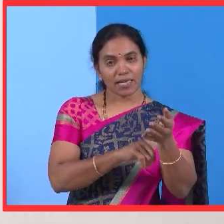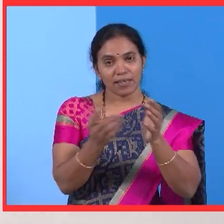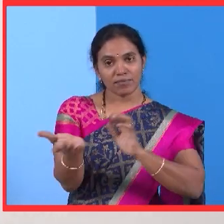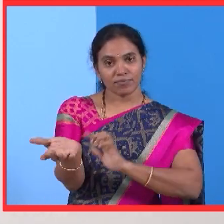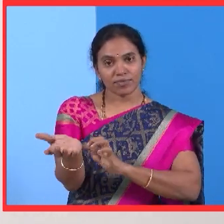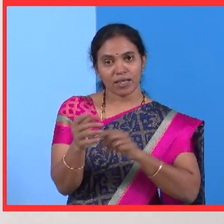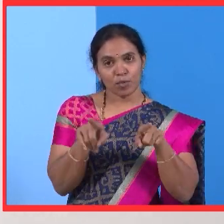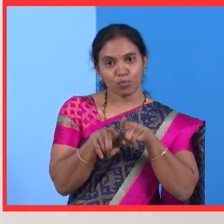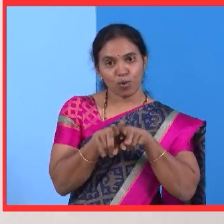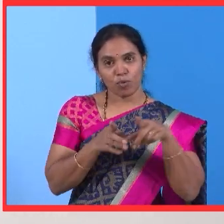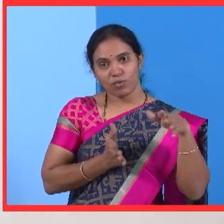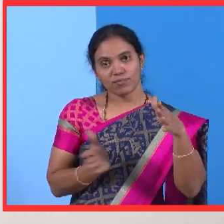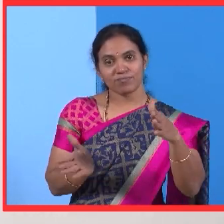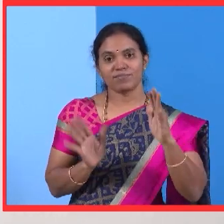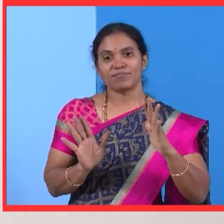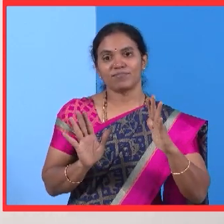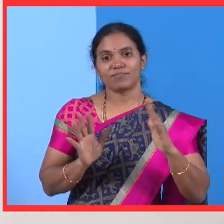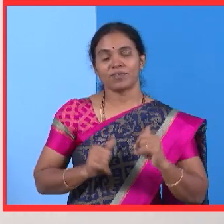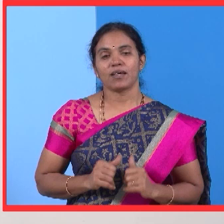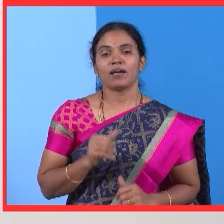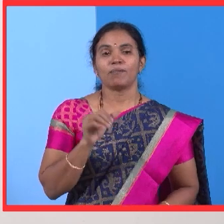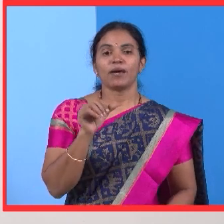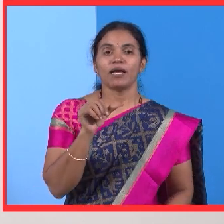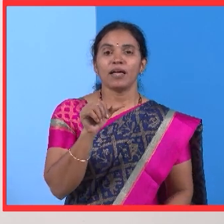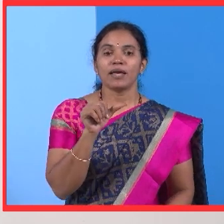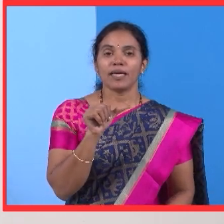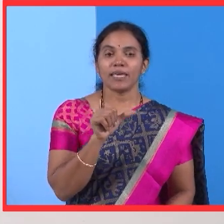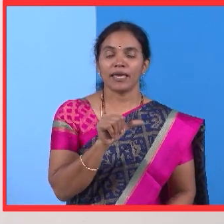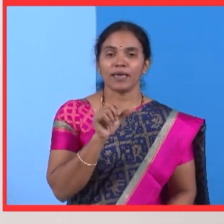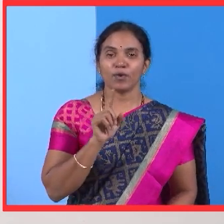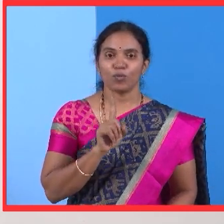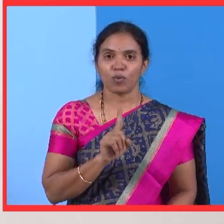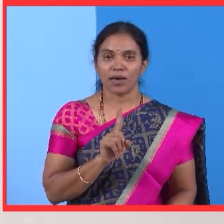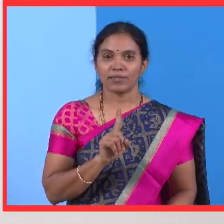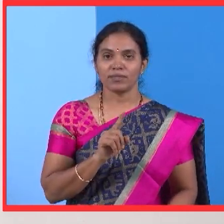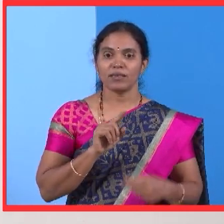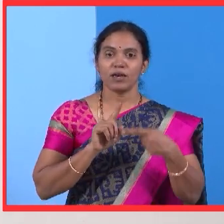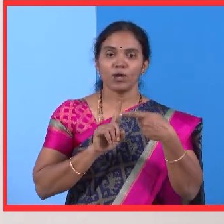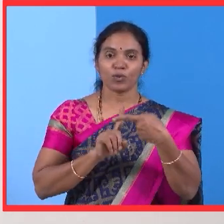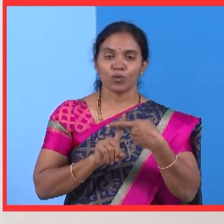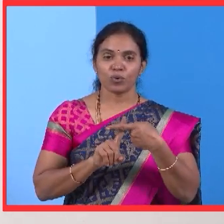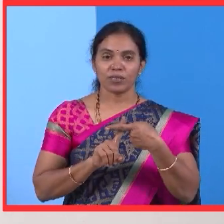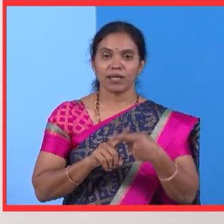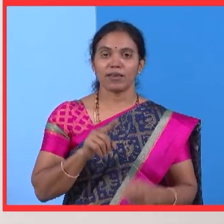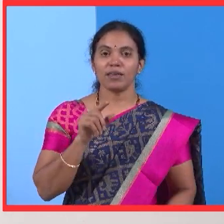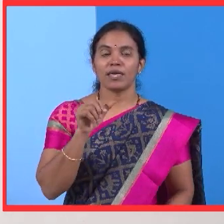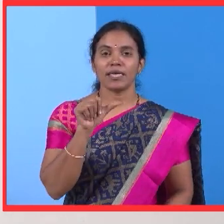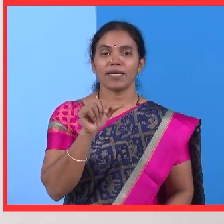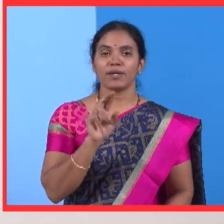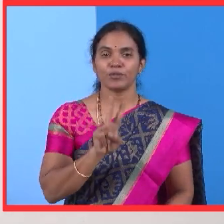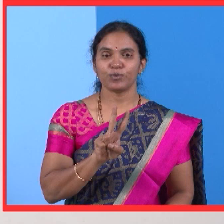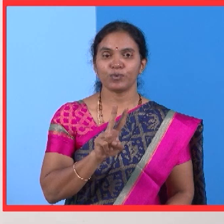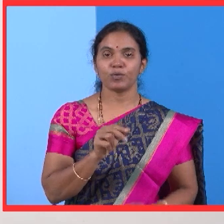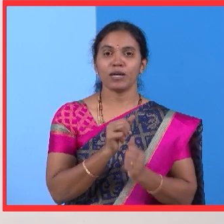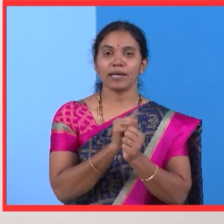ஒன் ப்ளஸ் ஏ டூ, இதனுடைய கூட்டுத்தொகையிலிருந்து இதை கழிக்கணும், மைனஸ் ஏ த்ரீ